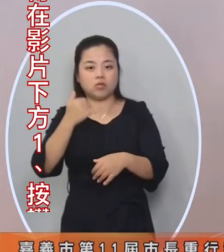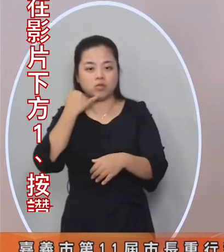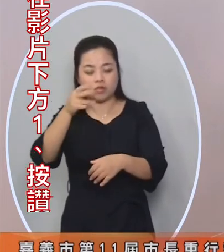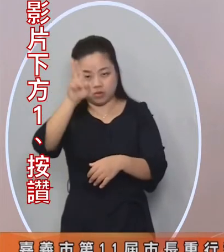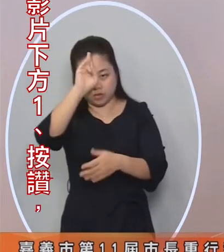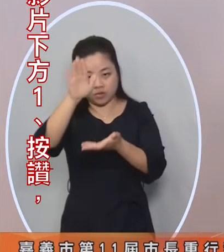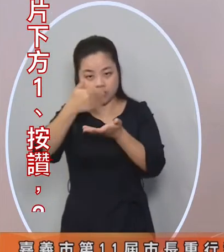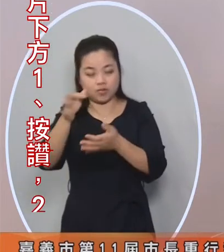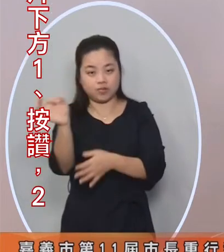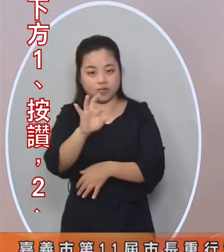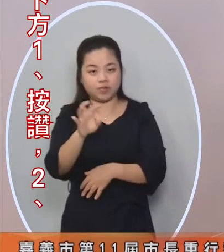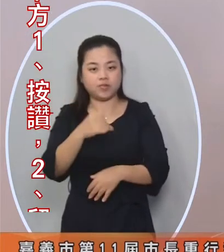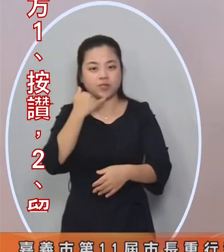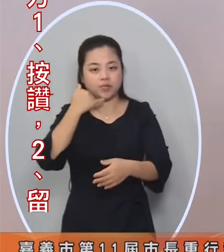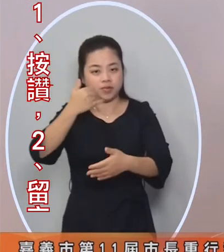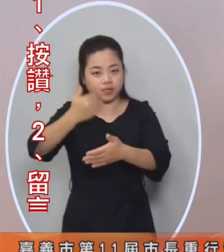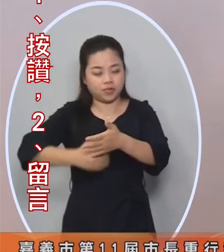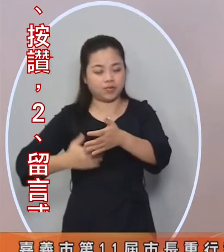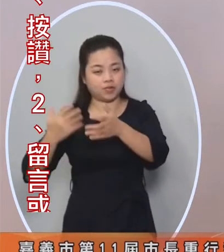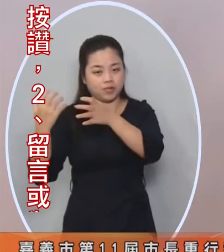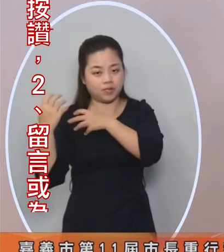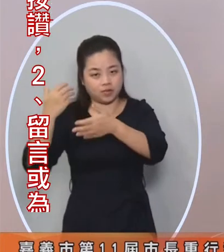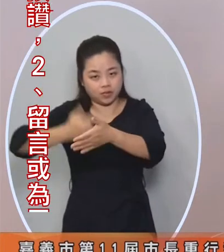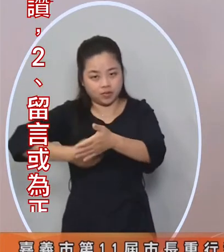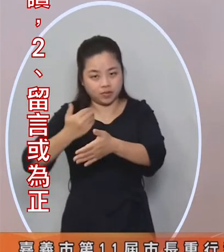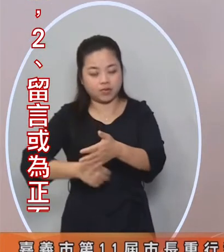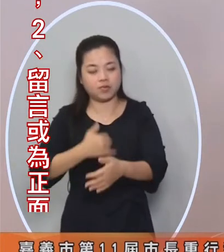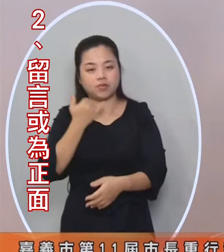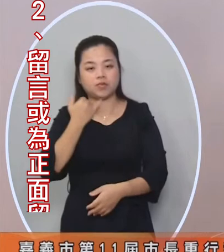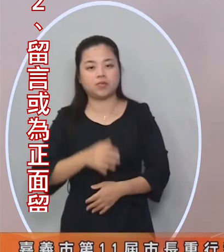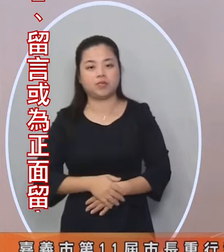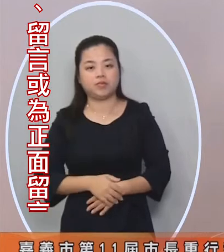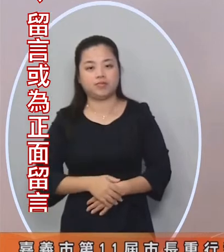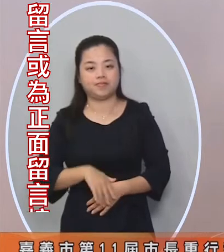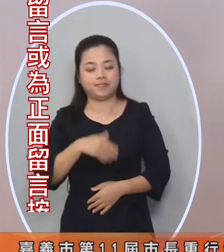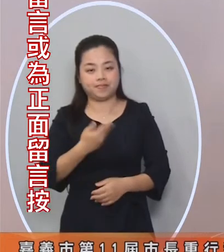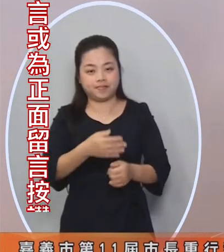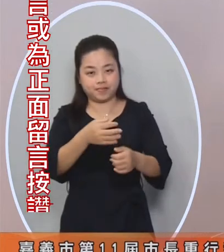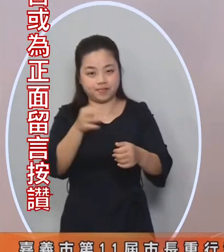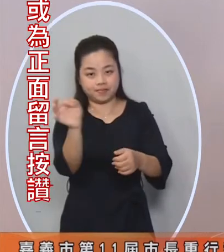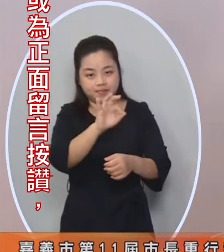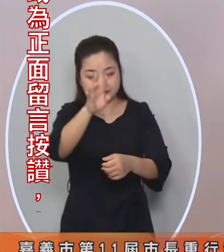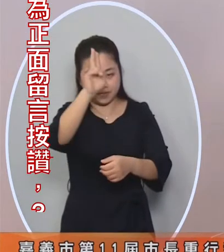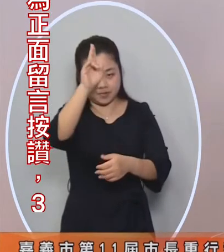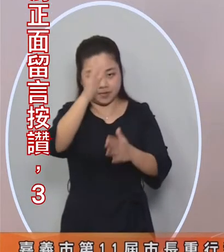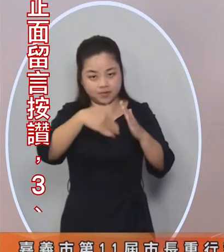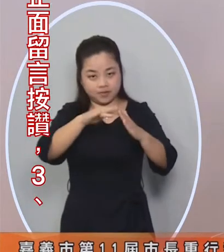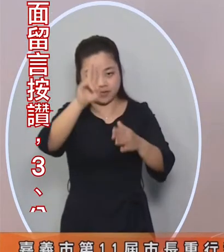实减轻市民们的育儿负担，但提供免费校园营